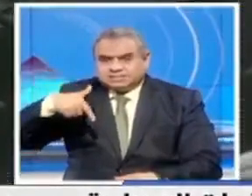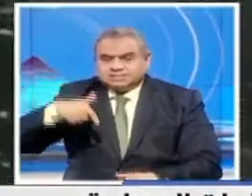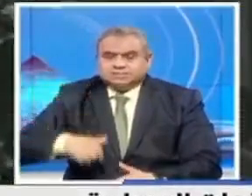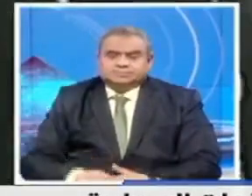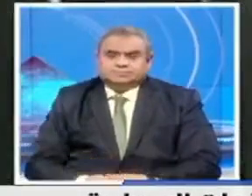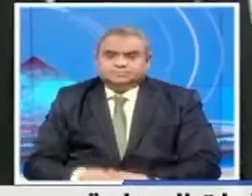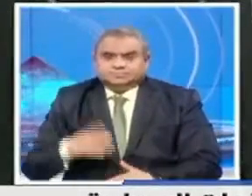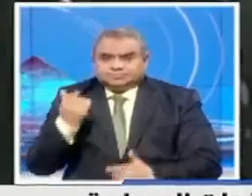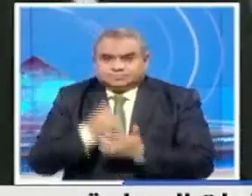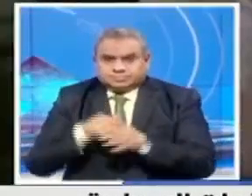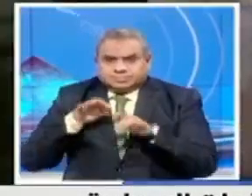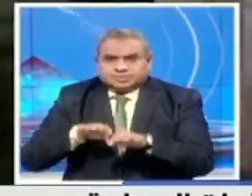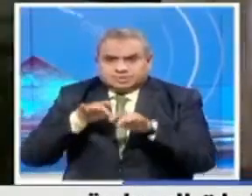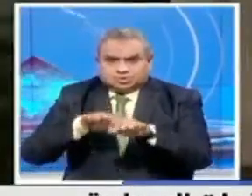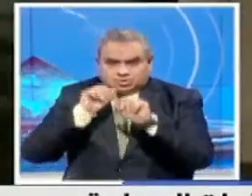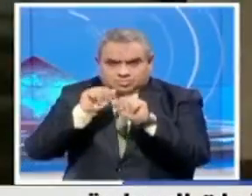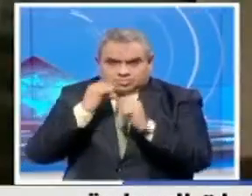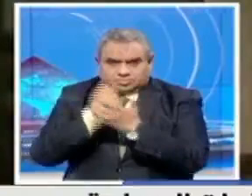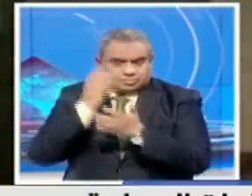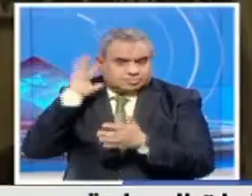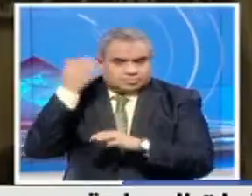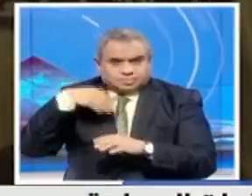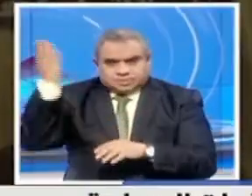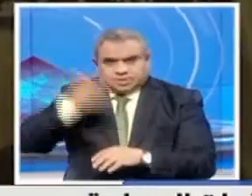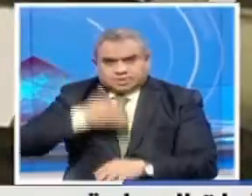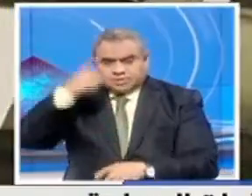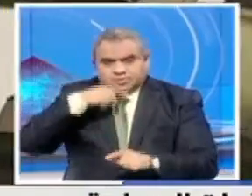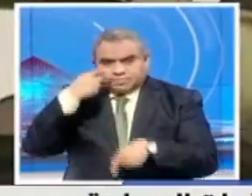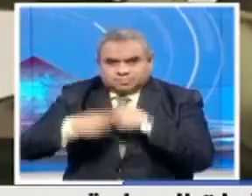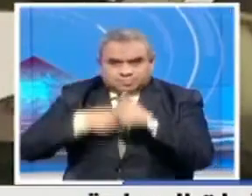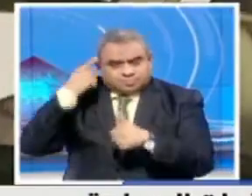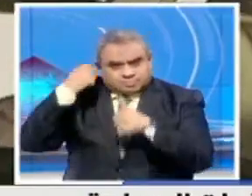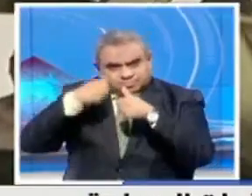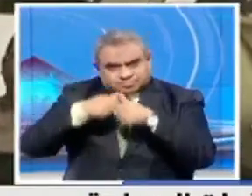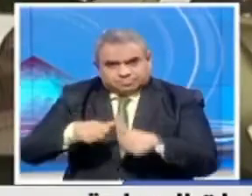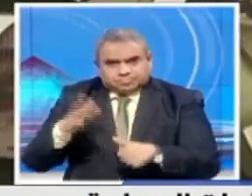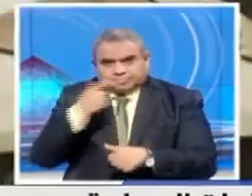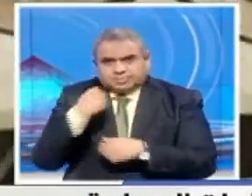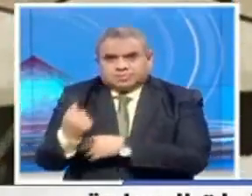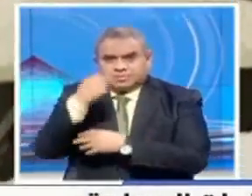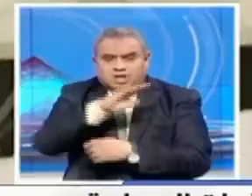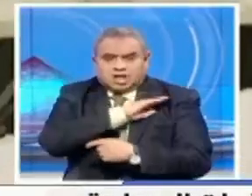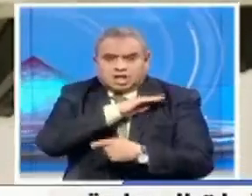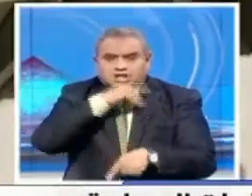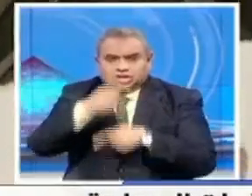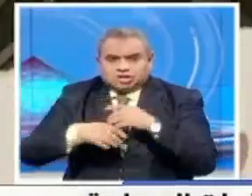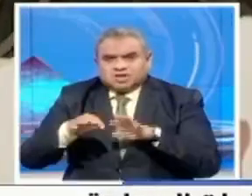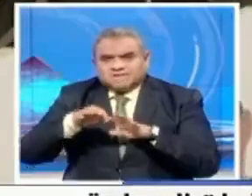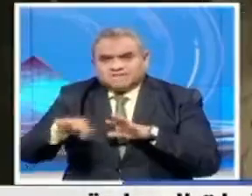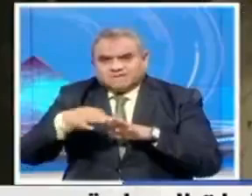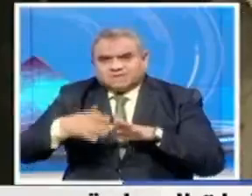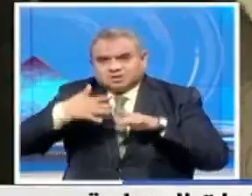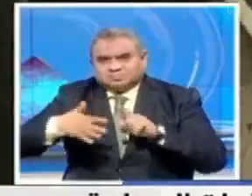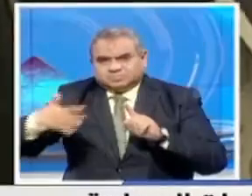1969. مسيرة شرف سطرت في التاريخ ولا يزال يسطرها أبطال القوات المسلحة